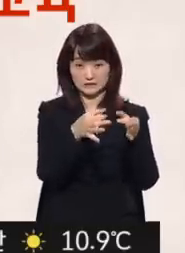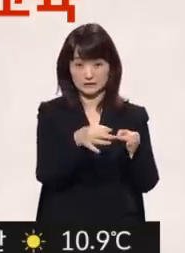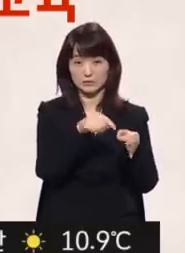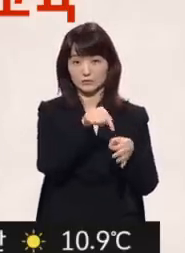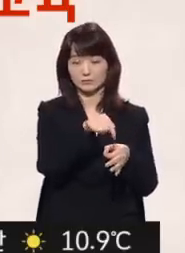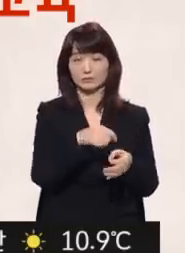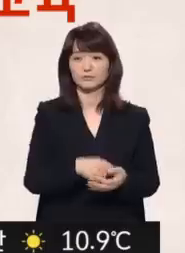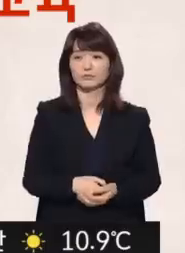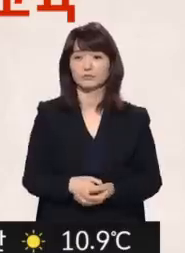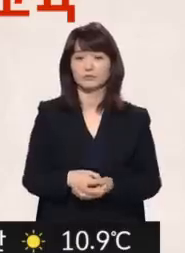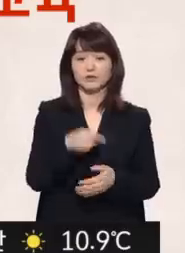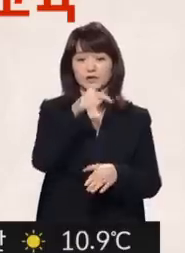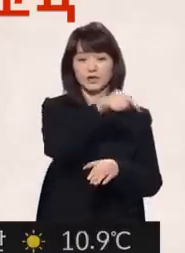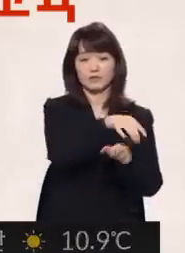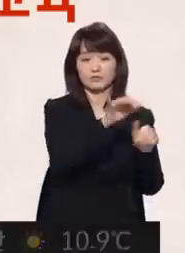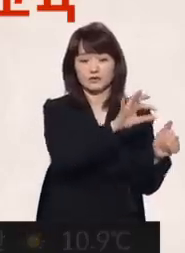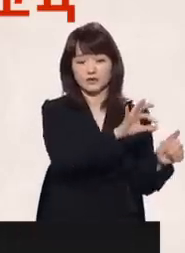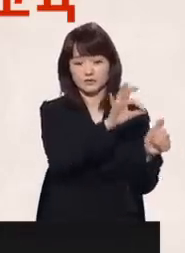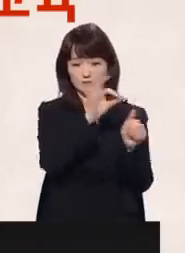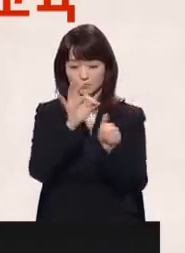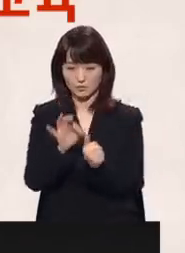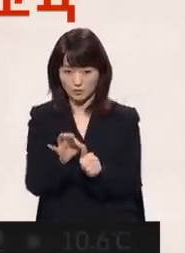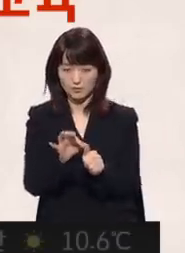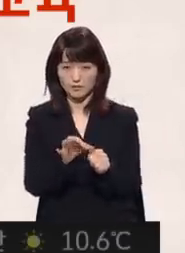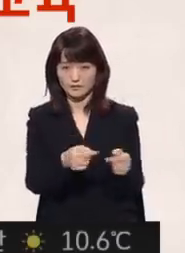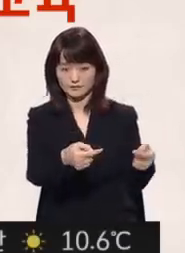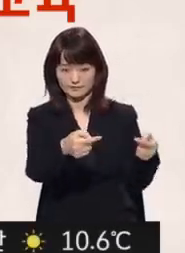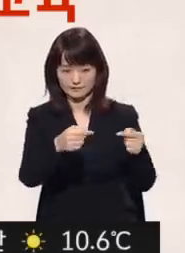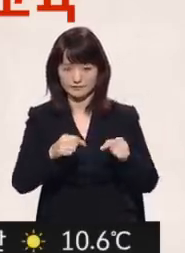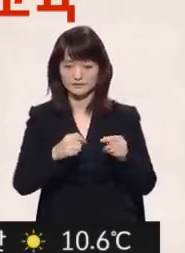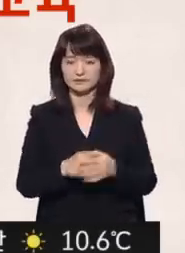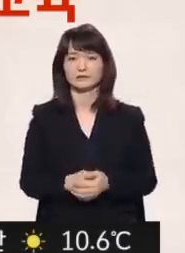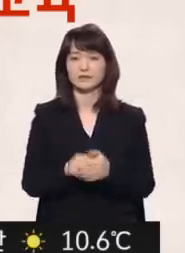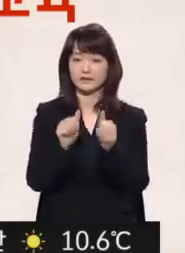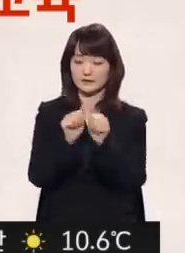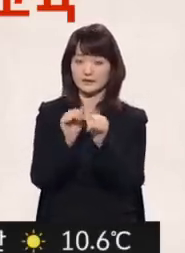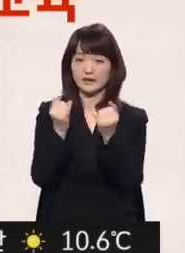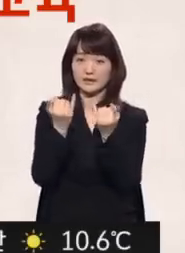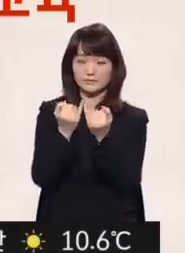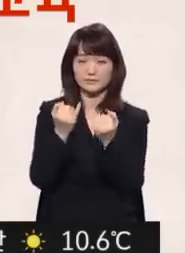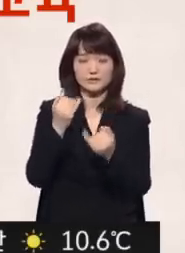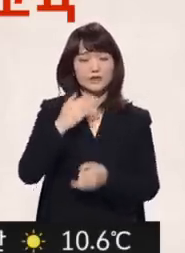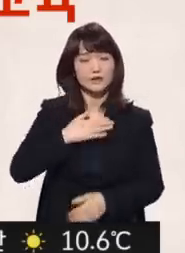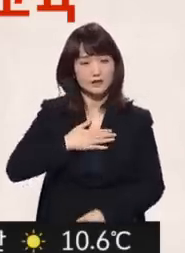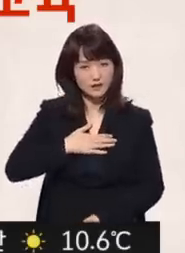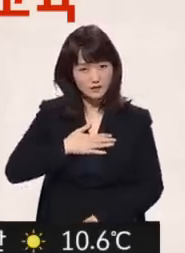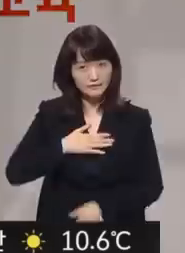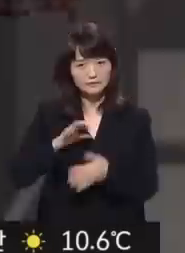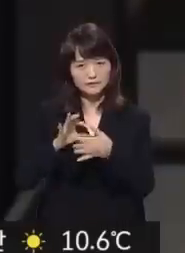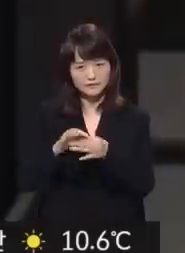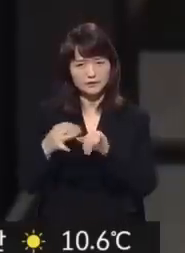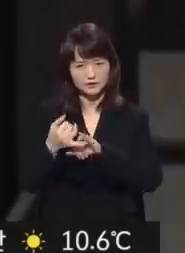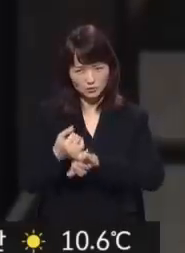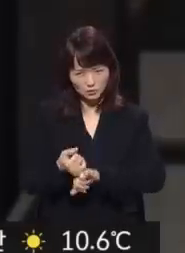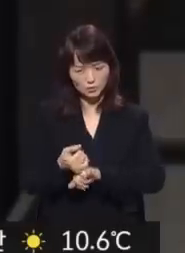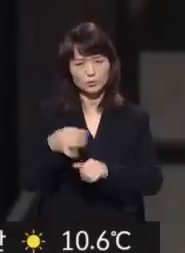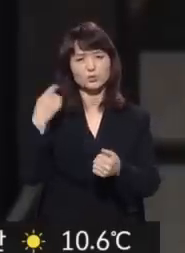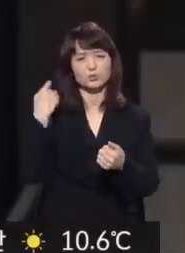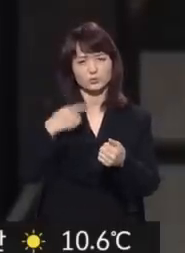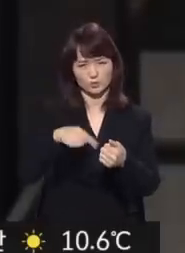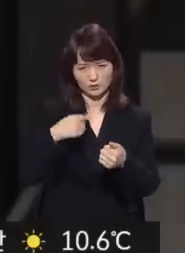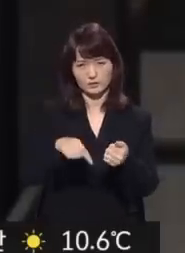그 외부인사를 참여시키기도 하고 피스교육 성인지 감수성 때문에 희수욕 시키겠다고 하니까 일단 믿어는 보지만